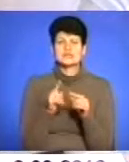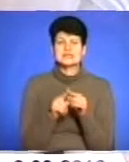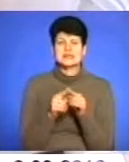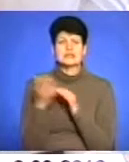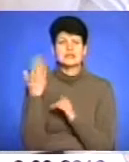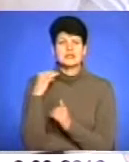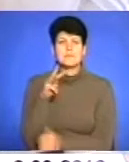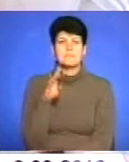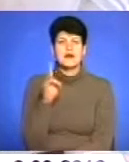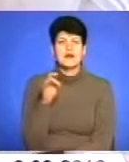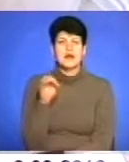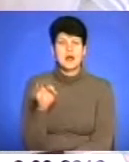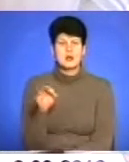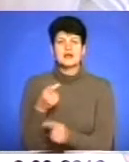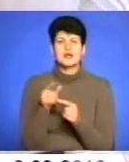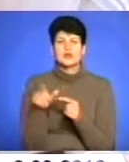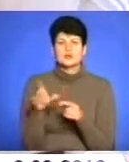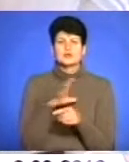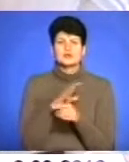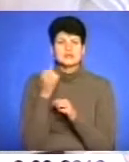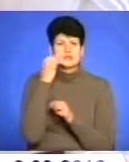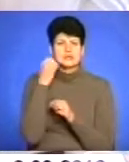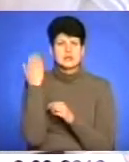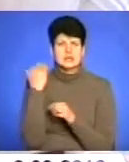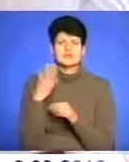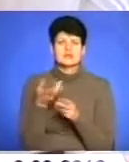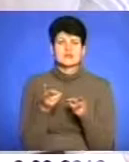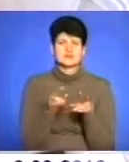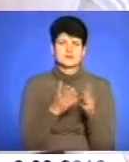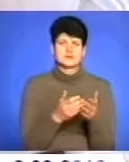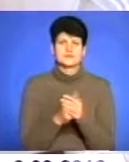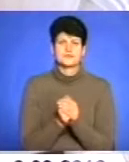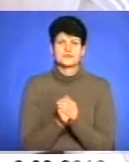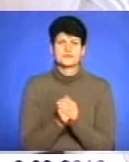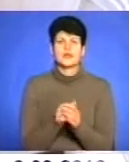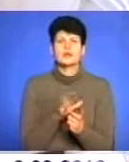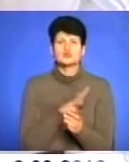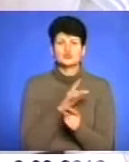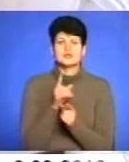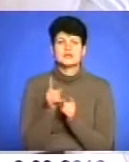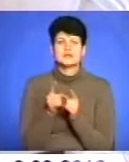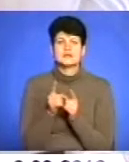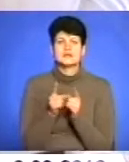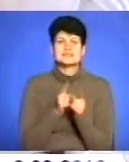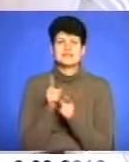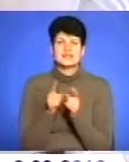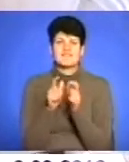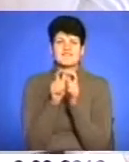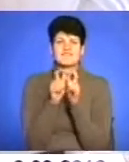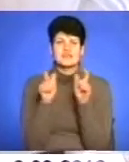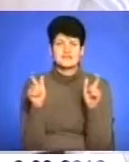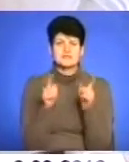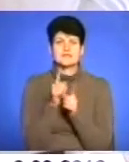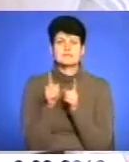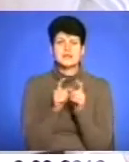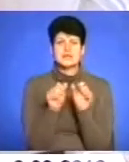МРЕО, і люди старі, які були на цих корупційних потоках, вони на них і лишилися. Тобто відбулася зміна вивіски, зміна